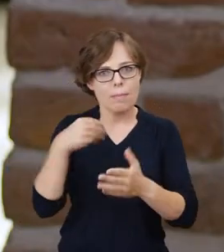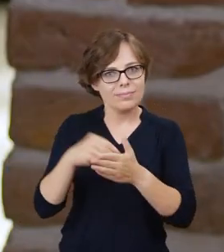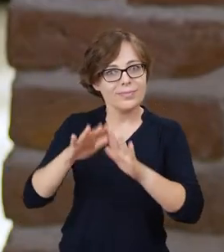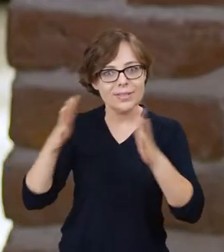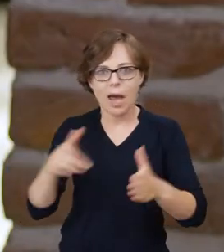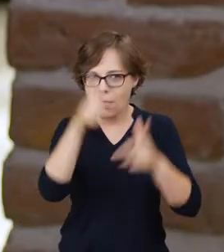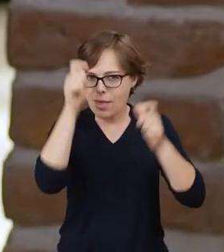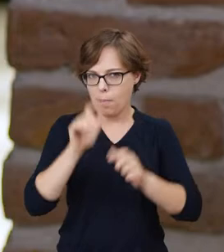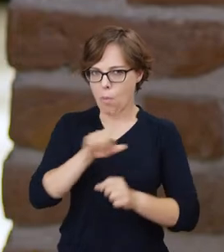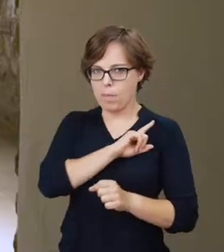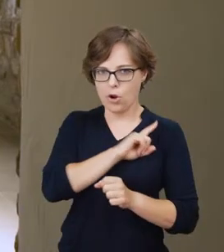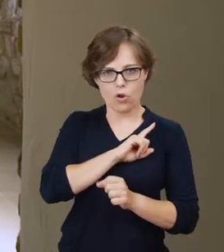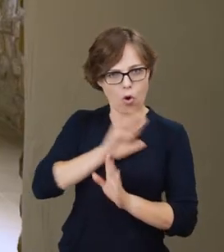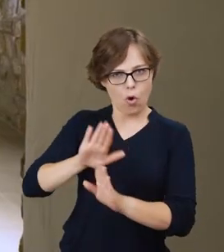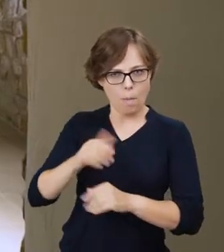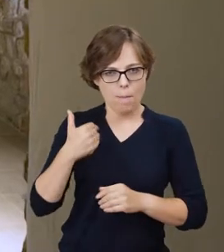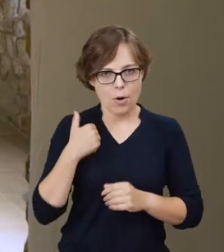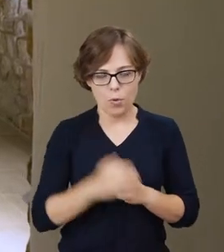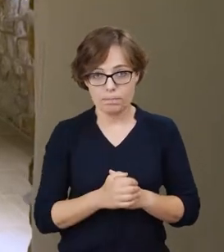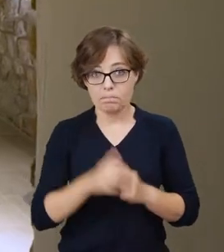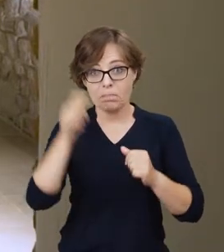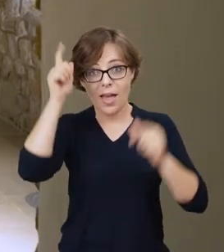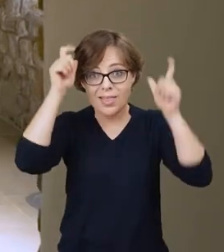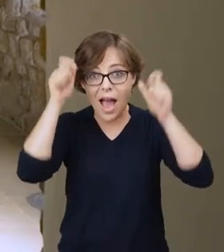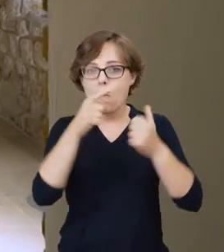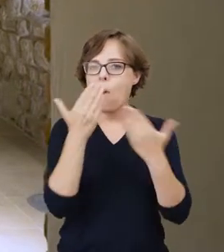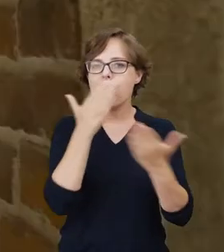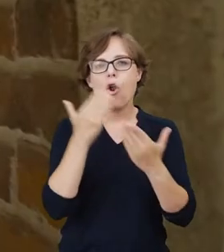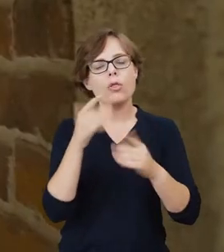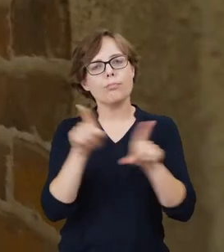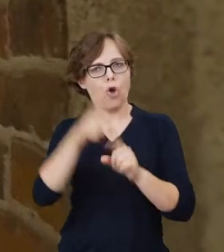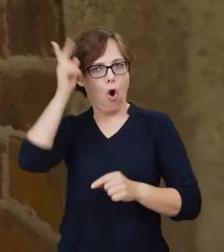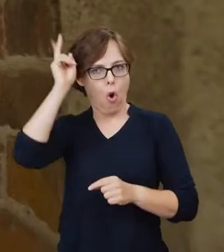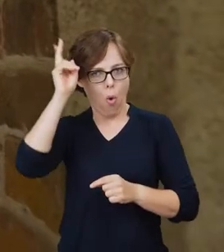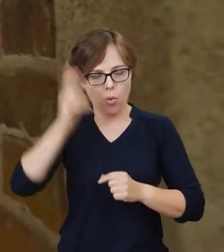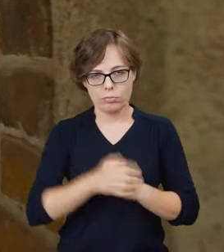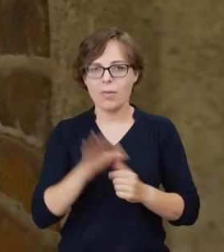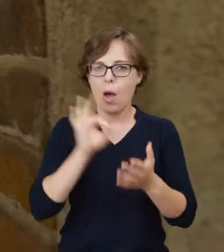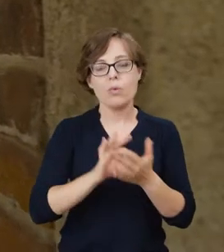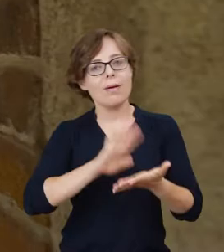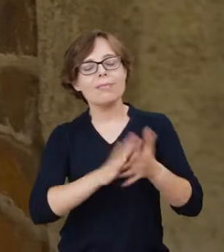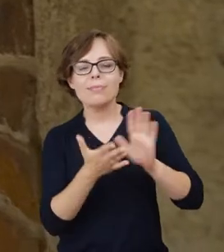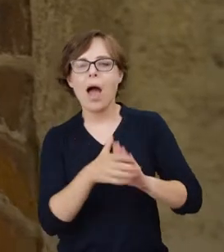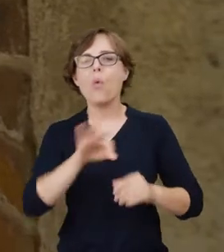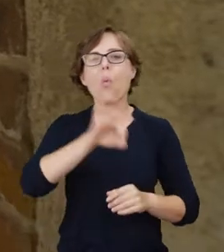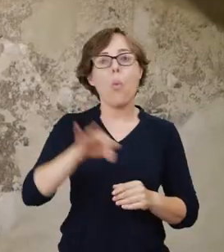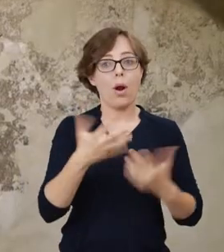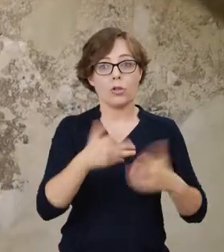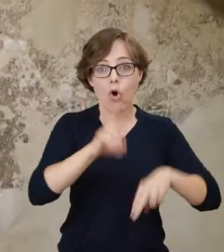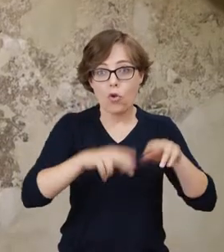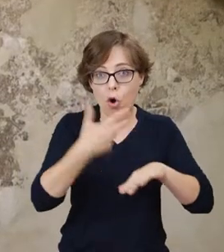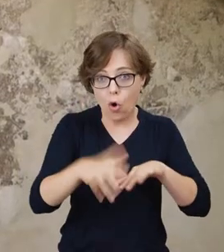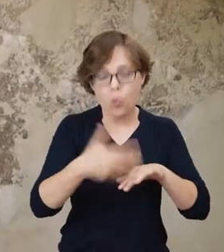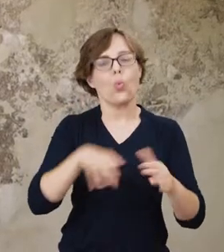legenda o krzysztoforskim diable, który miał strzec ukrytego tutaj skarbu. Miał on pierwotnie postać